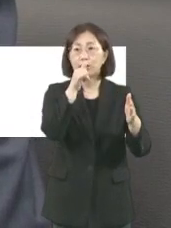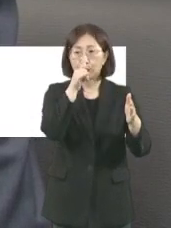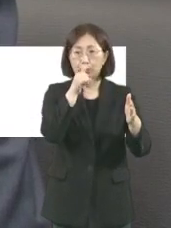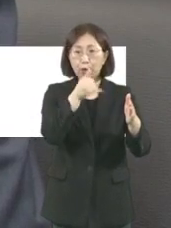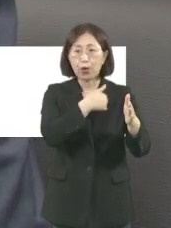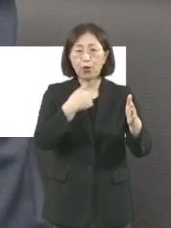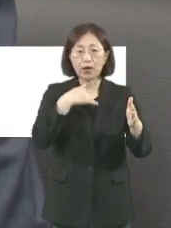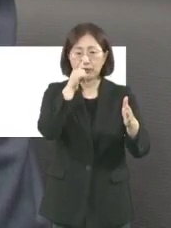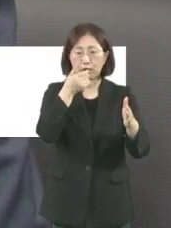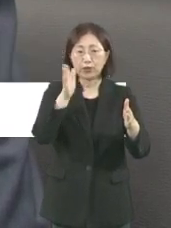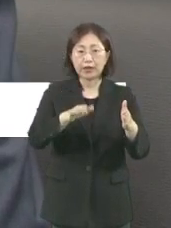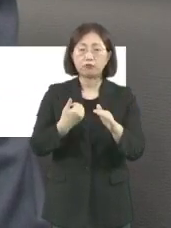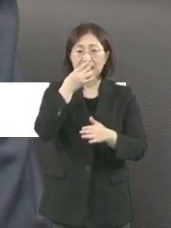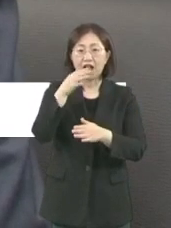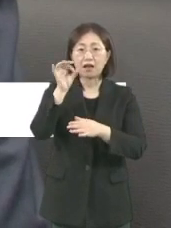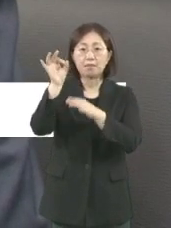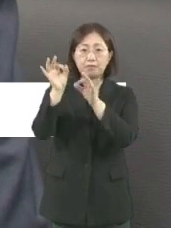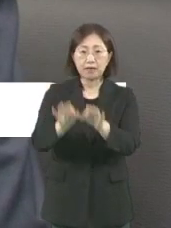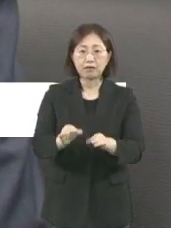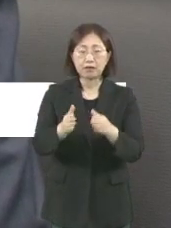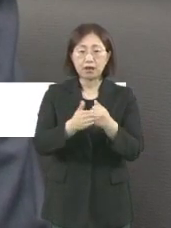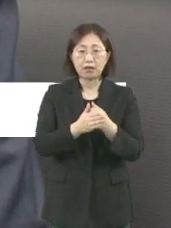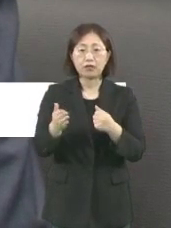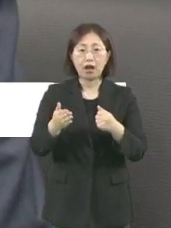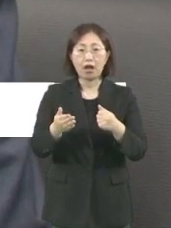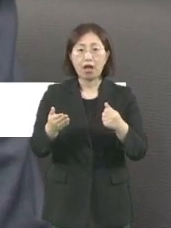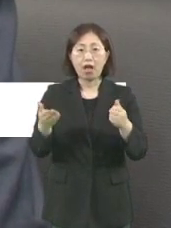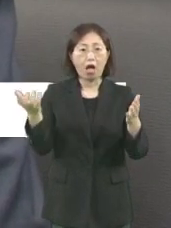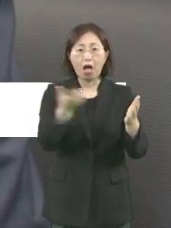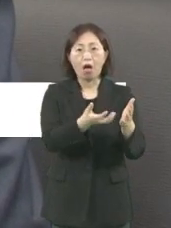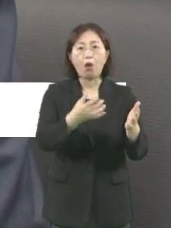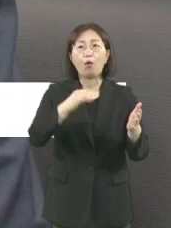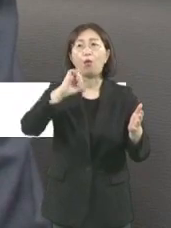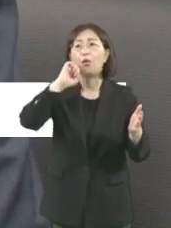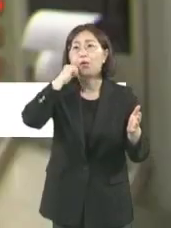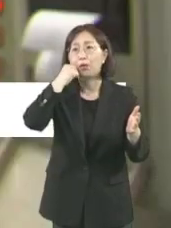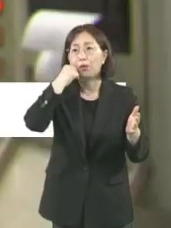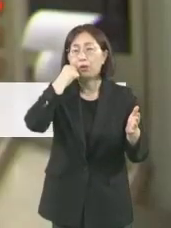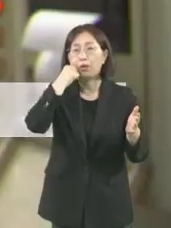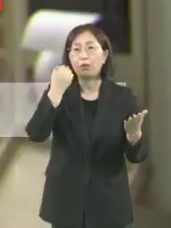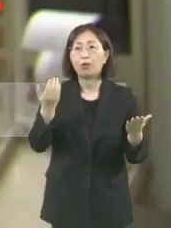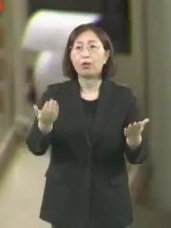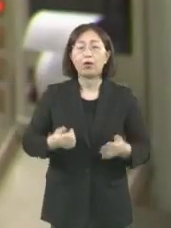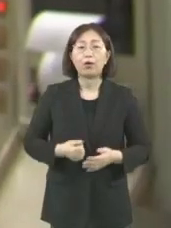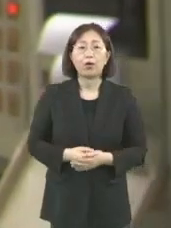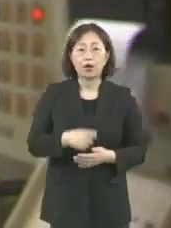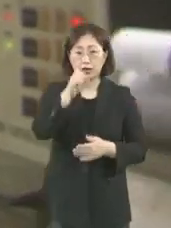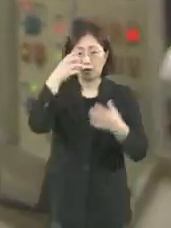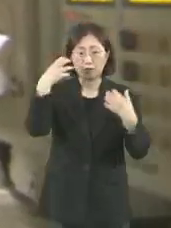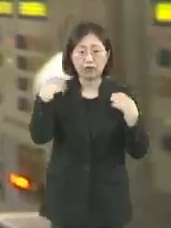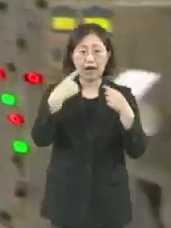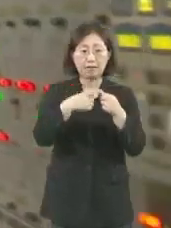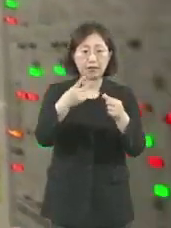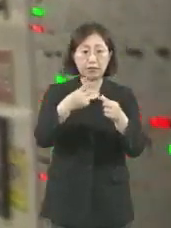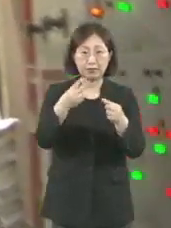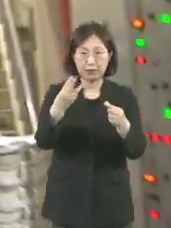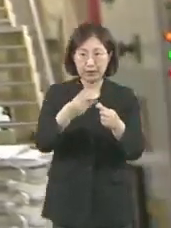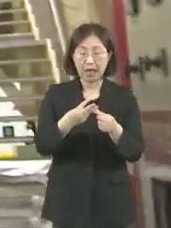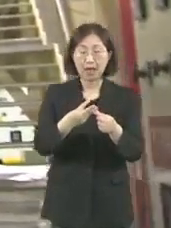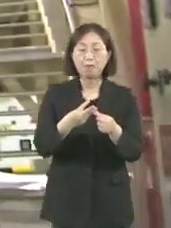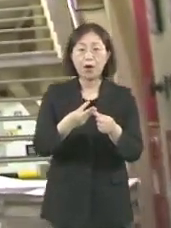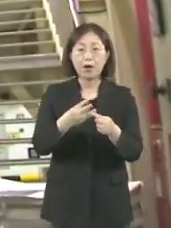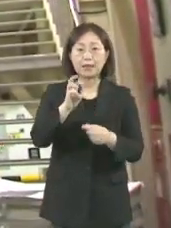올해는 쌀값 하락으로 인해서 신곡 수매 지장을 받을 정도로 창고가 쌓여 있습니다. 정부가 세 차례 시장 경리에